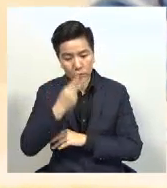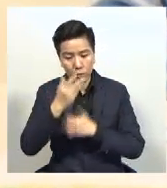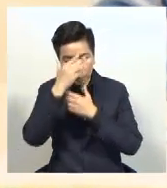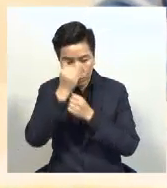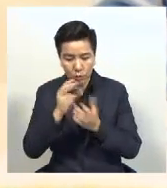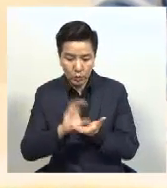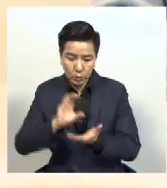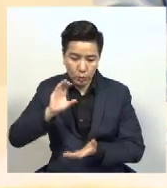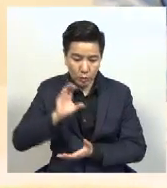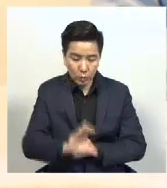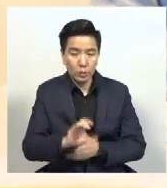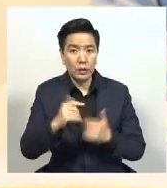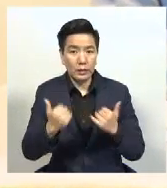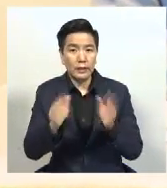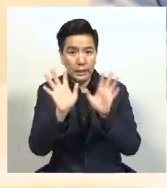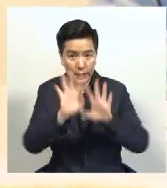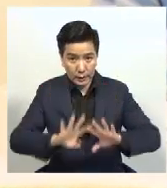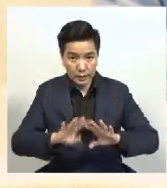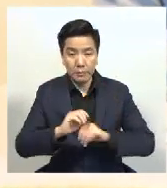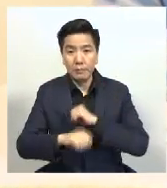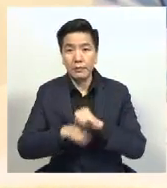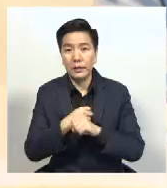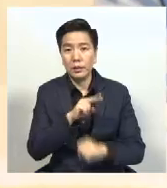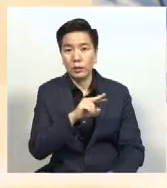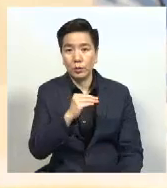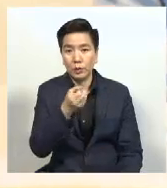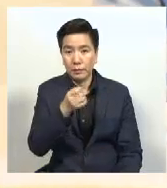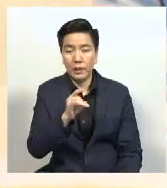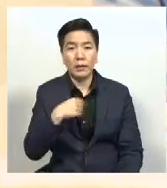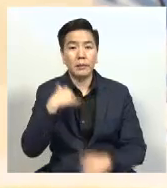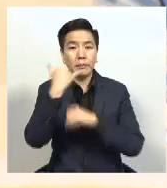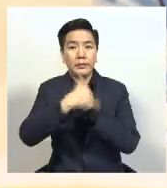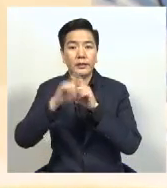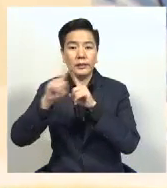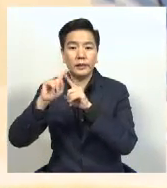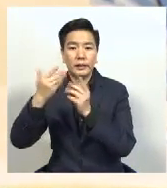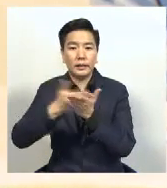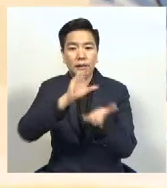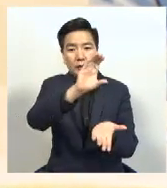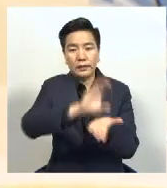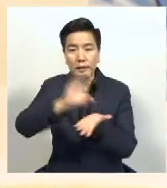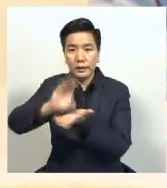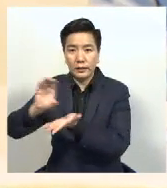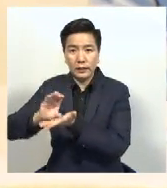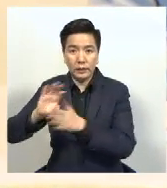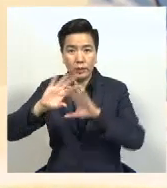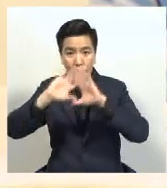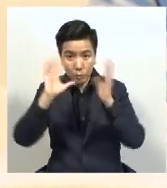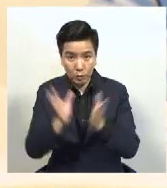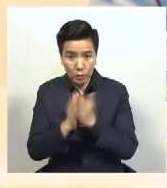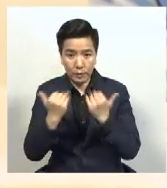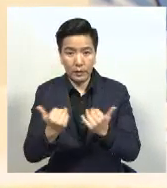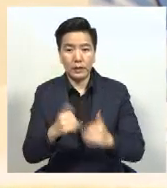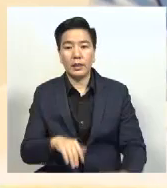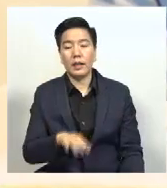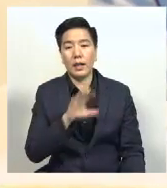สนใจโดยในปี2018ตัวเลขการลงทุนจากต่างประเทศในภูมิภาคอาเซียนขยายตัวถึง